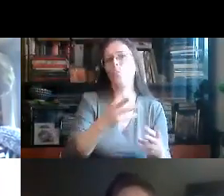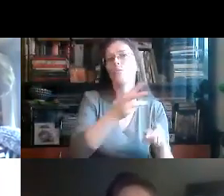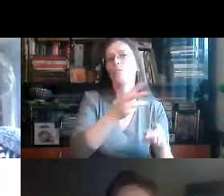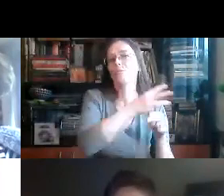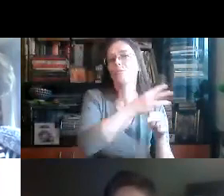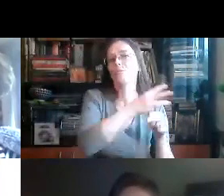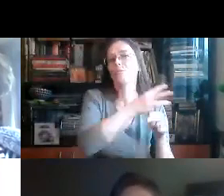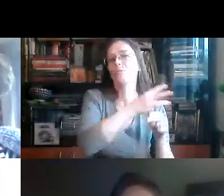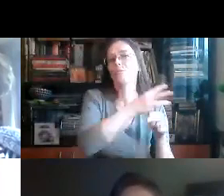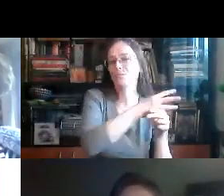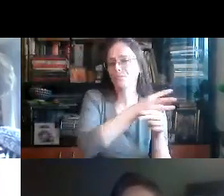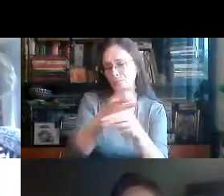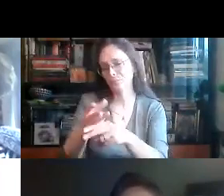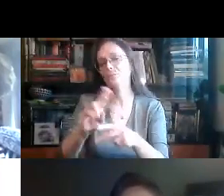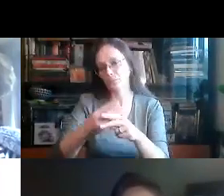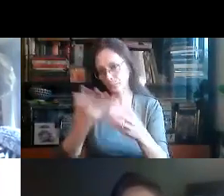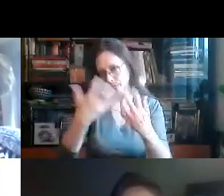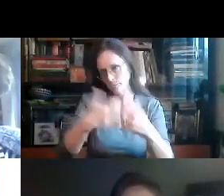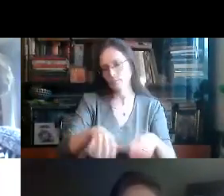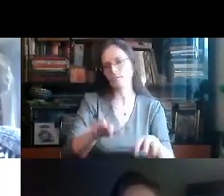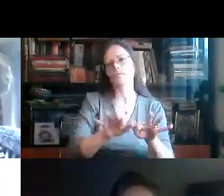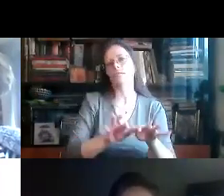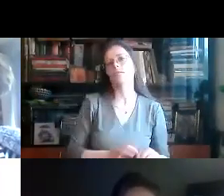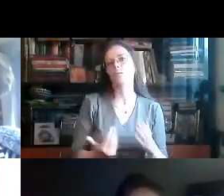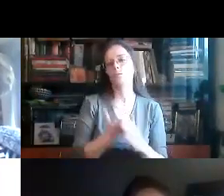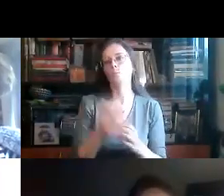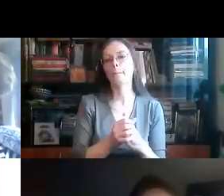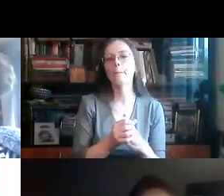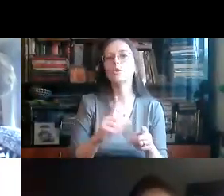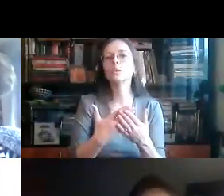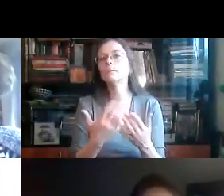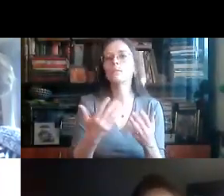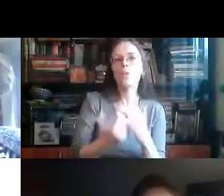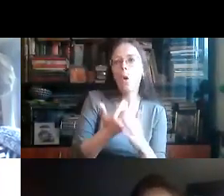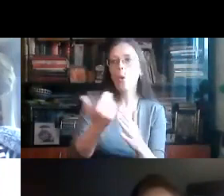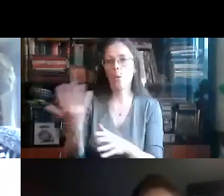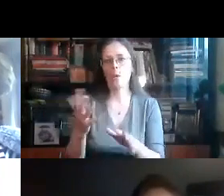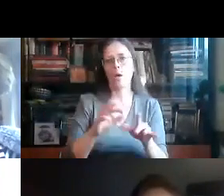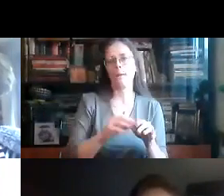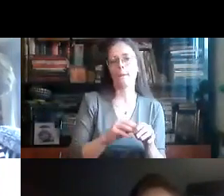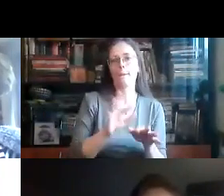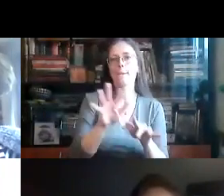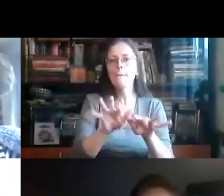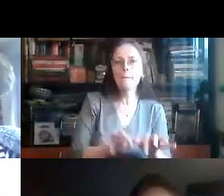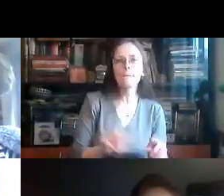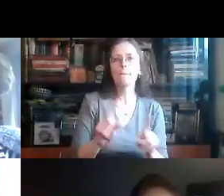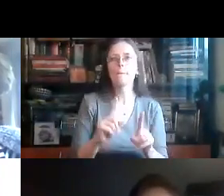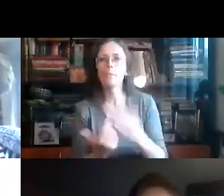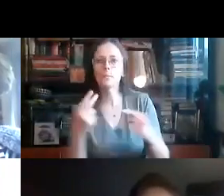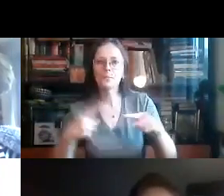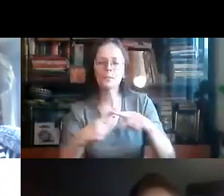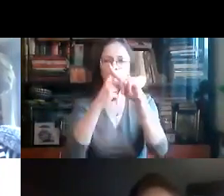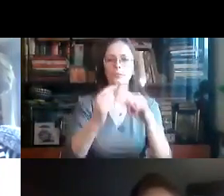касается вообще нового какого-то, новой модели театра, то посмотрим, я не знаю, возможно. Возможно,